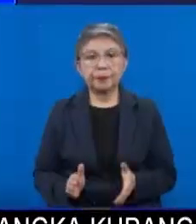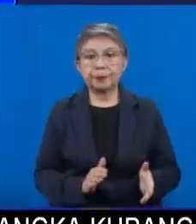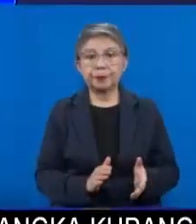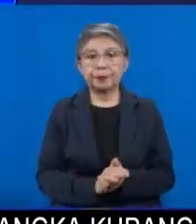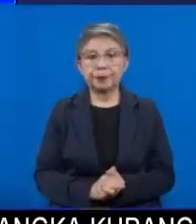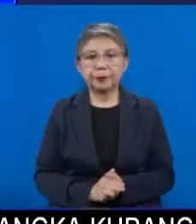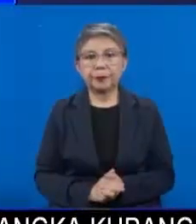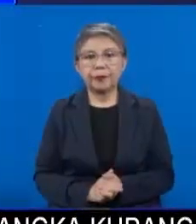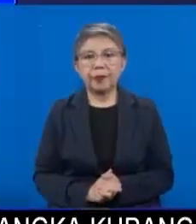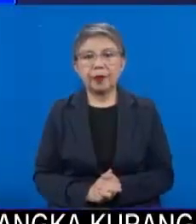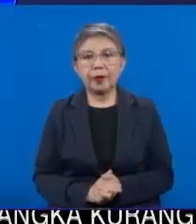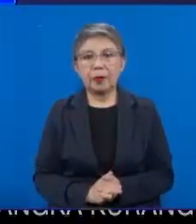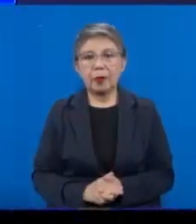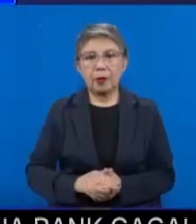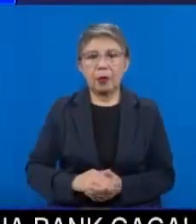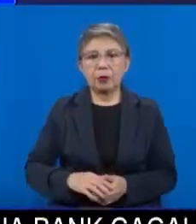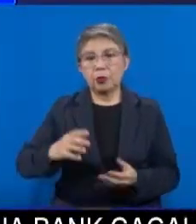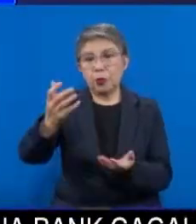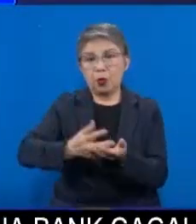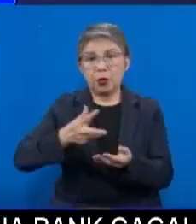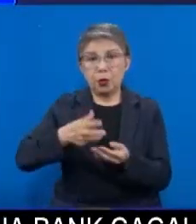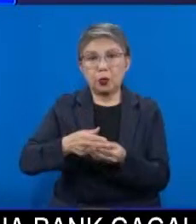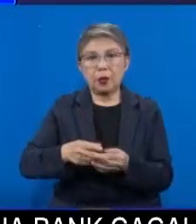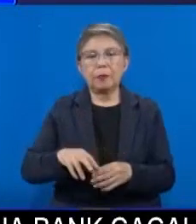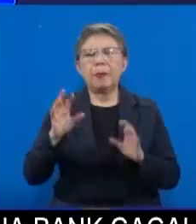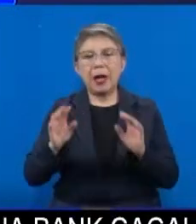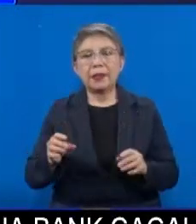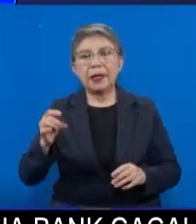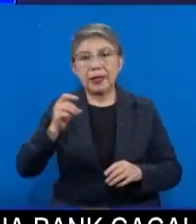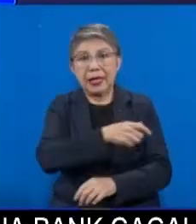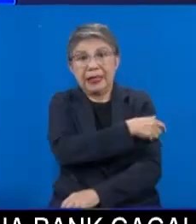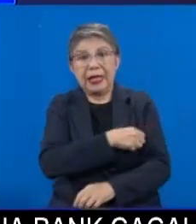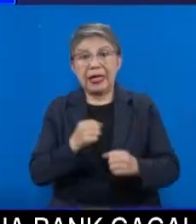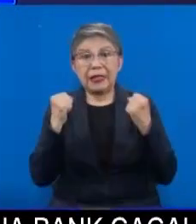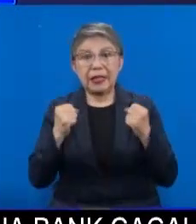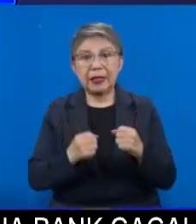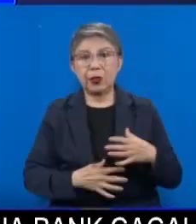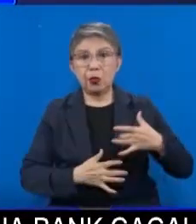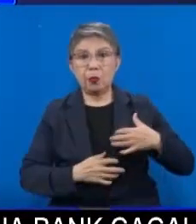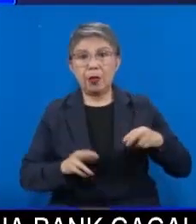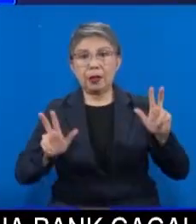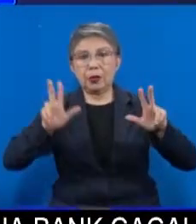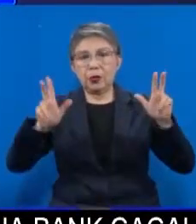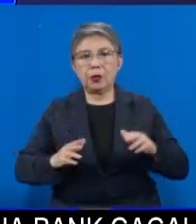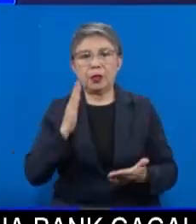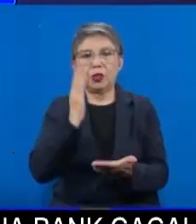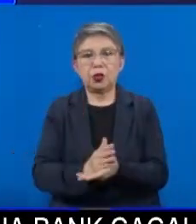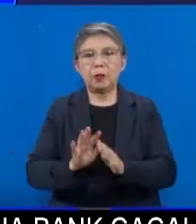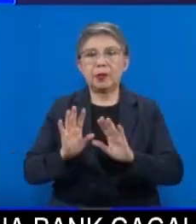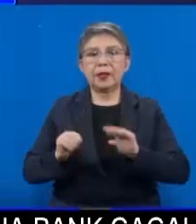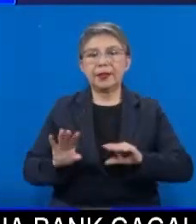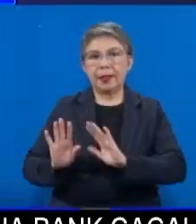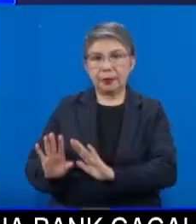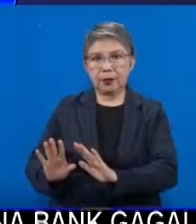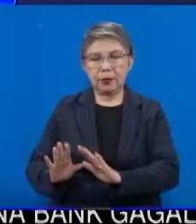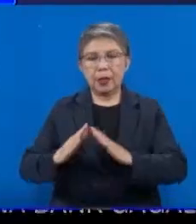Di informasi berikutnya, protes pemotongan tunjangan ratusan tenaga kesehatan di Kupang, Nusa Tenggara Timur mogok kerja. Akibatnya aktivitas